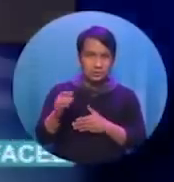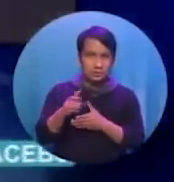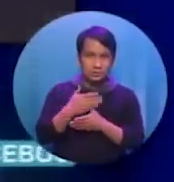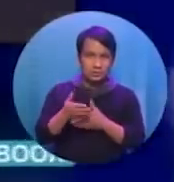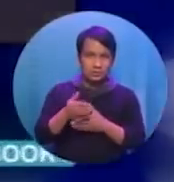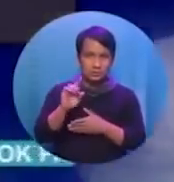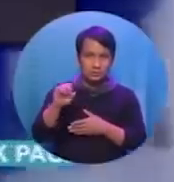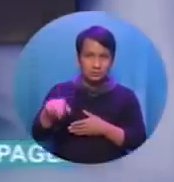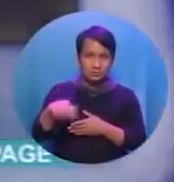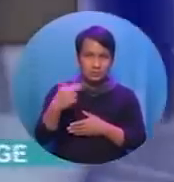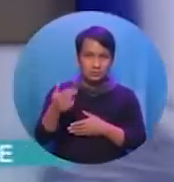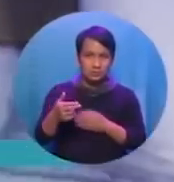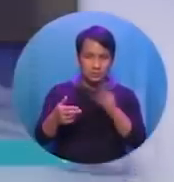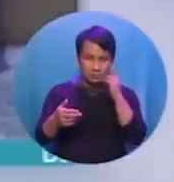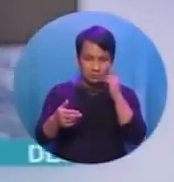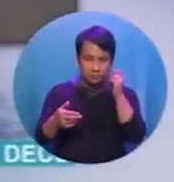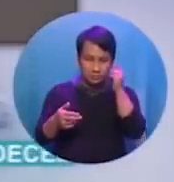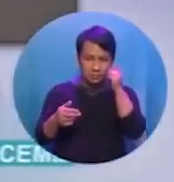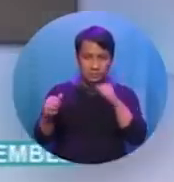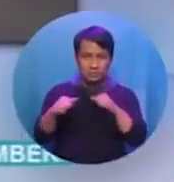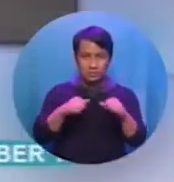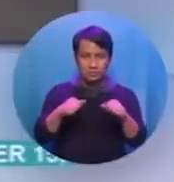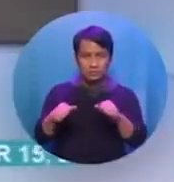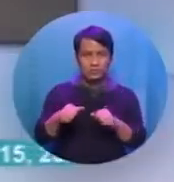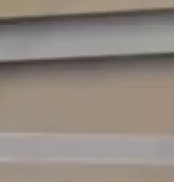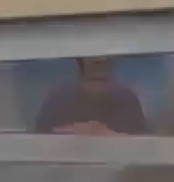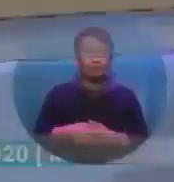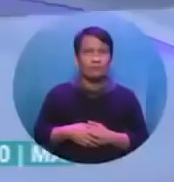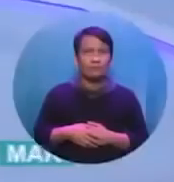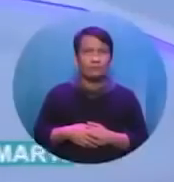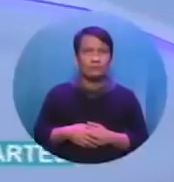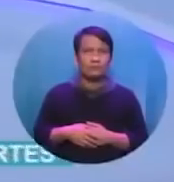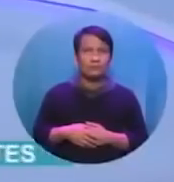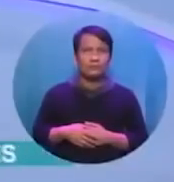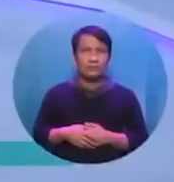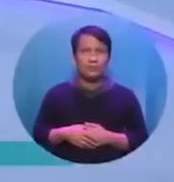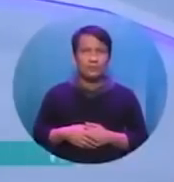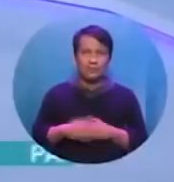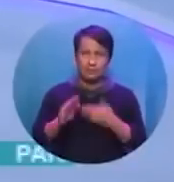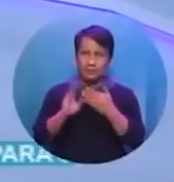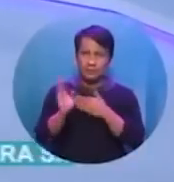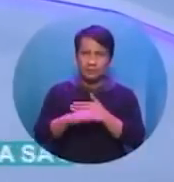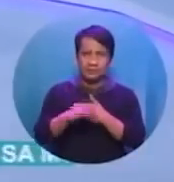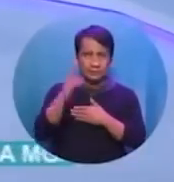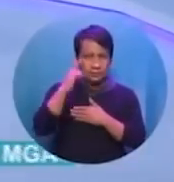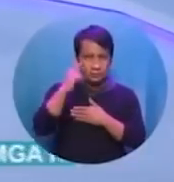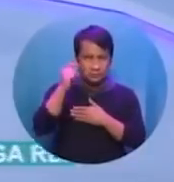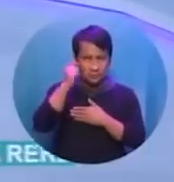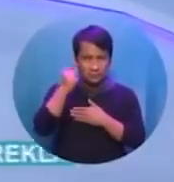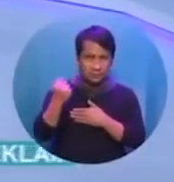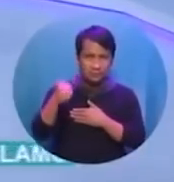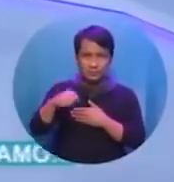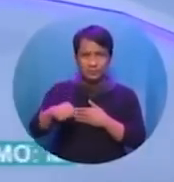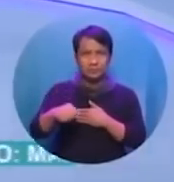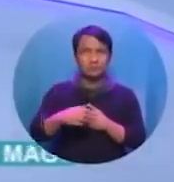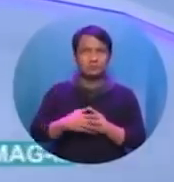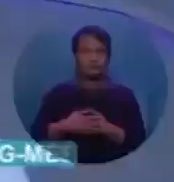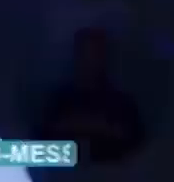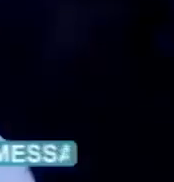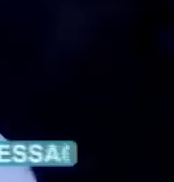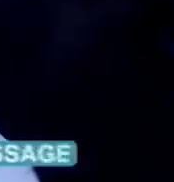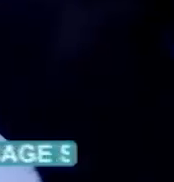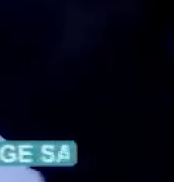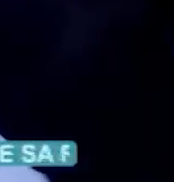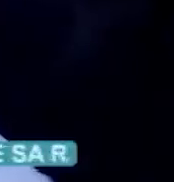pages ng 1PH at Rafi Tool for in Action. At magbabalik pa po ang Idol in Action.